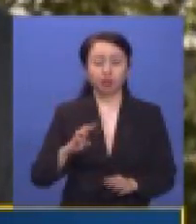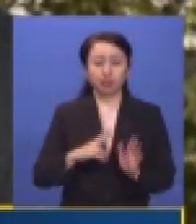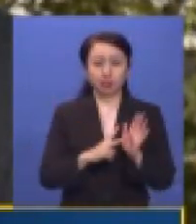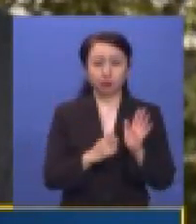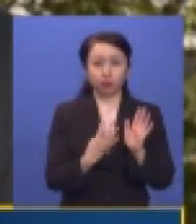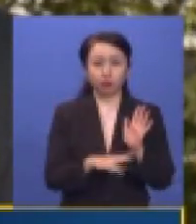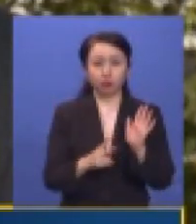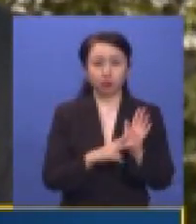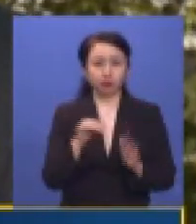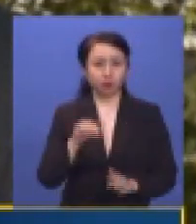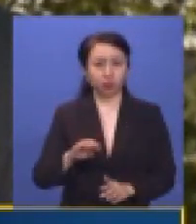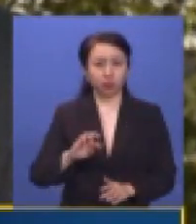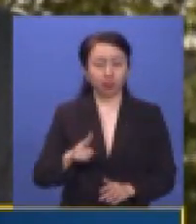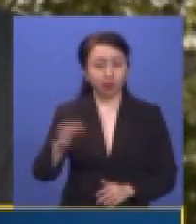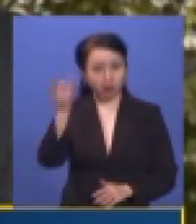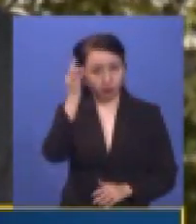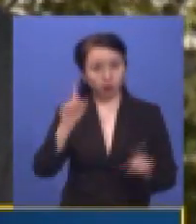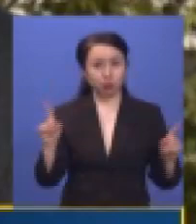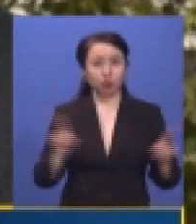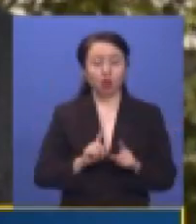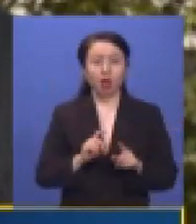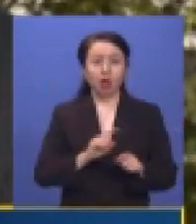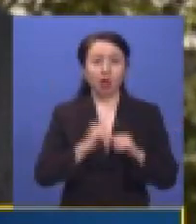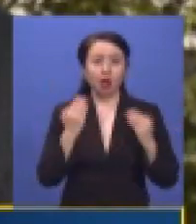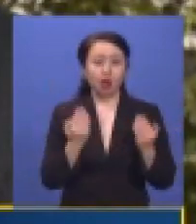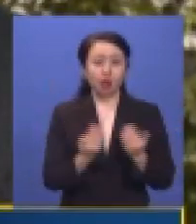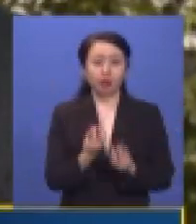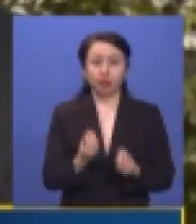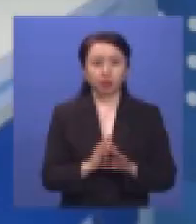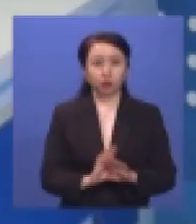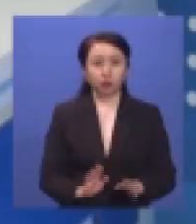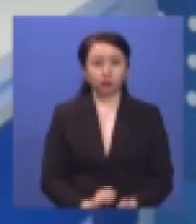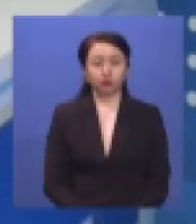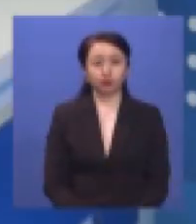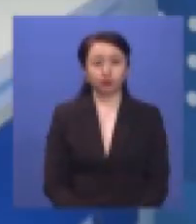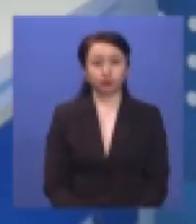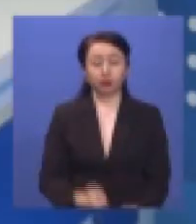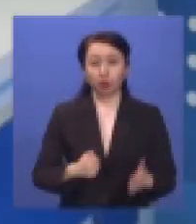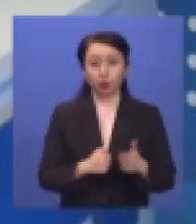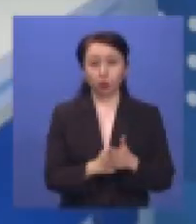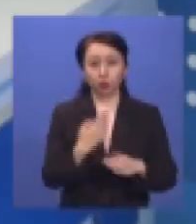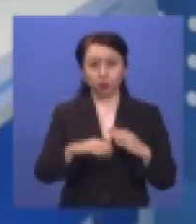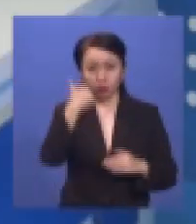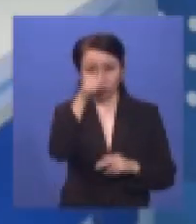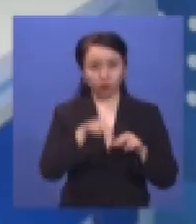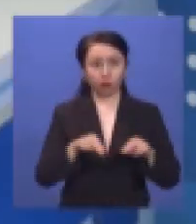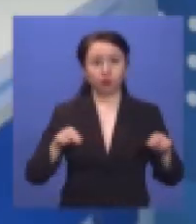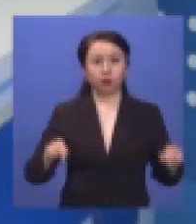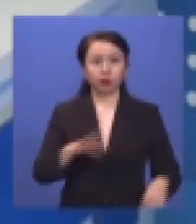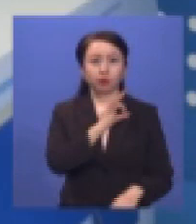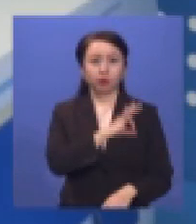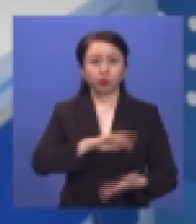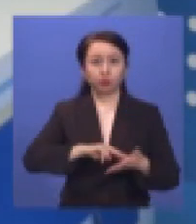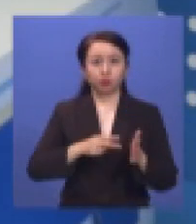797 тысяч тенге. Напоминаем, что приложение «Ашак» – это не игрушка. До конца года в Петропавловске в